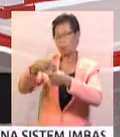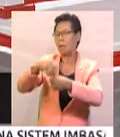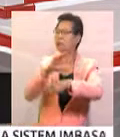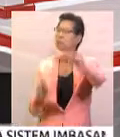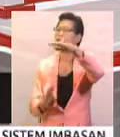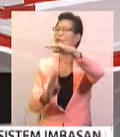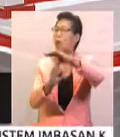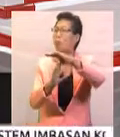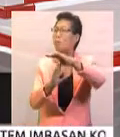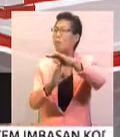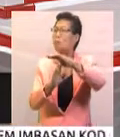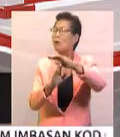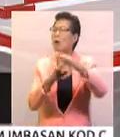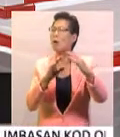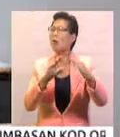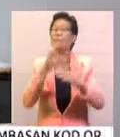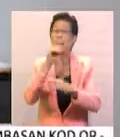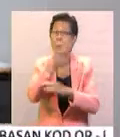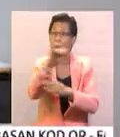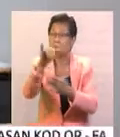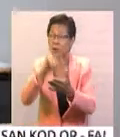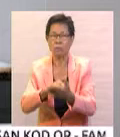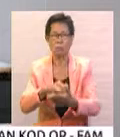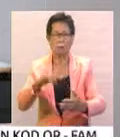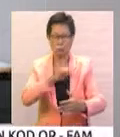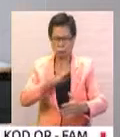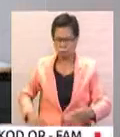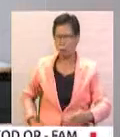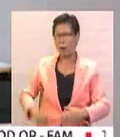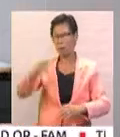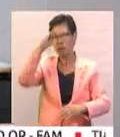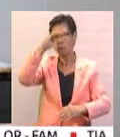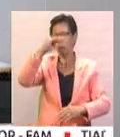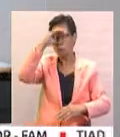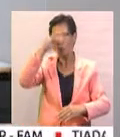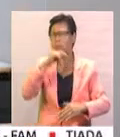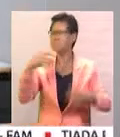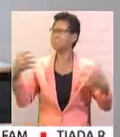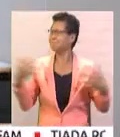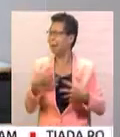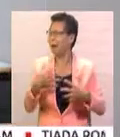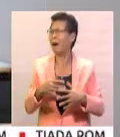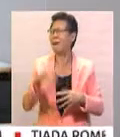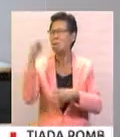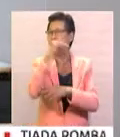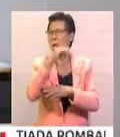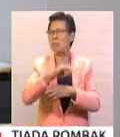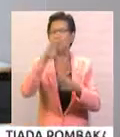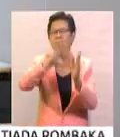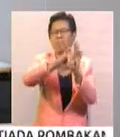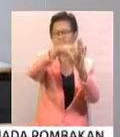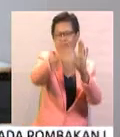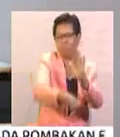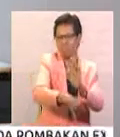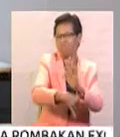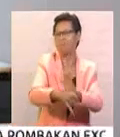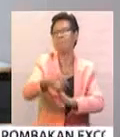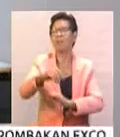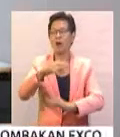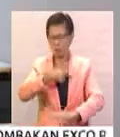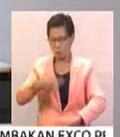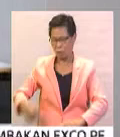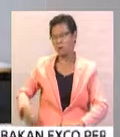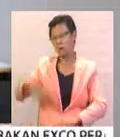terbabit tegas Sultan Ibrahim Baginda tidak pernah gentara dan tidak akan tunduk pada fitnah yang berniat memburukkan institusi di Johor